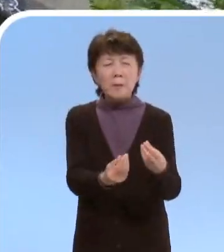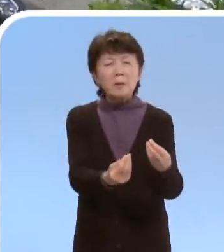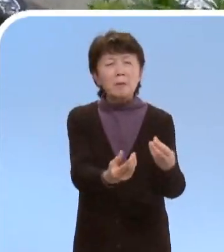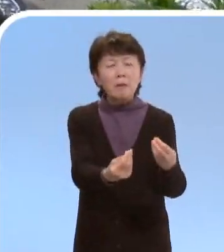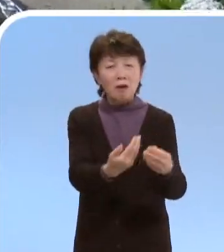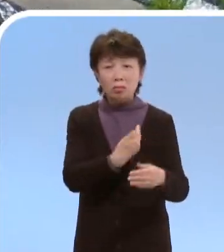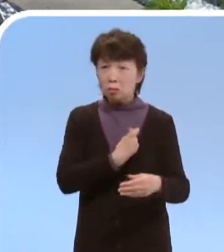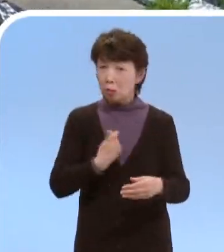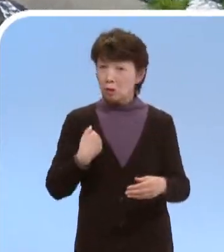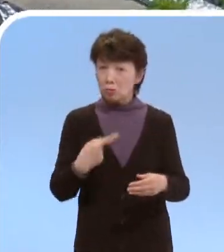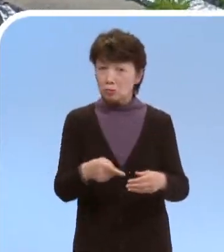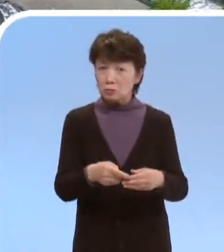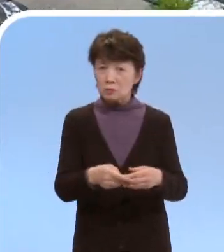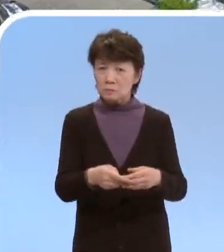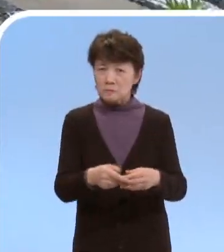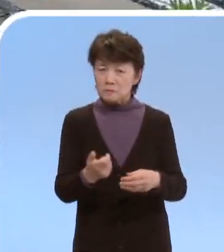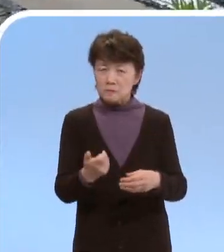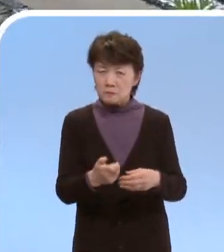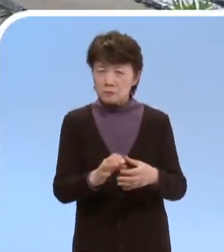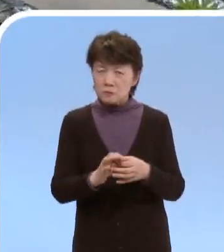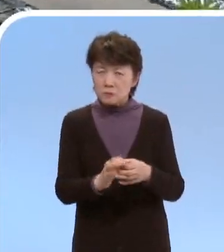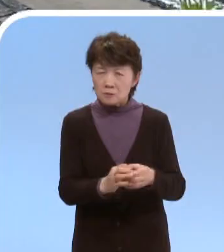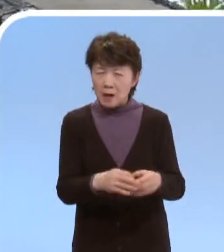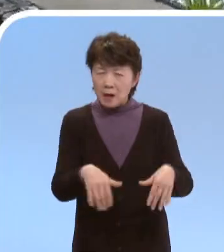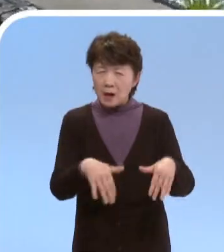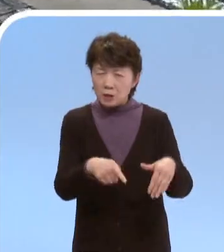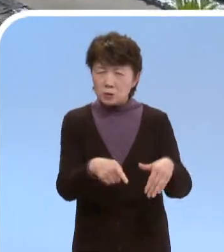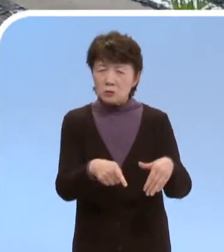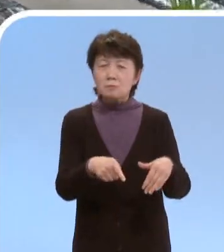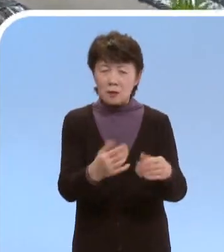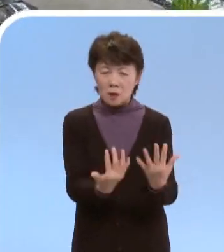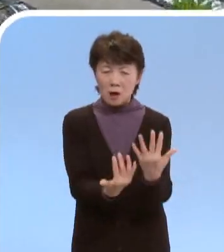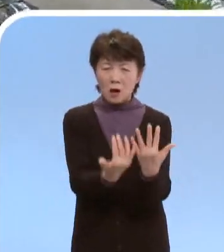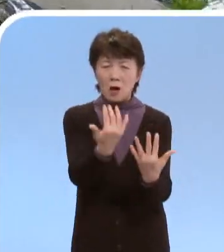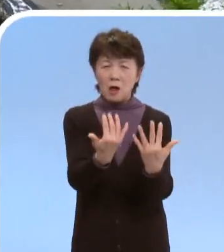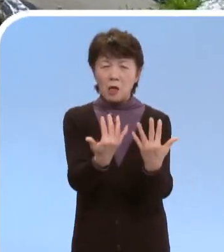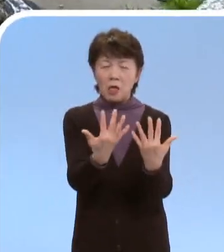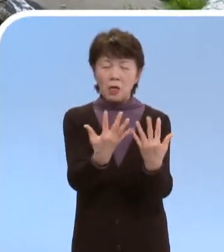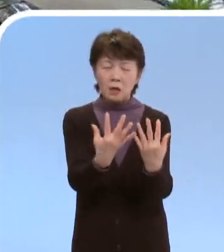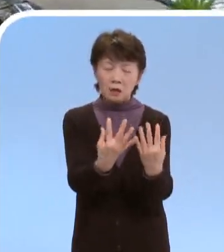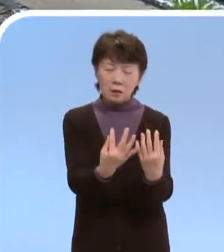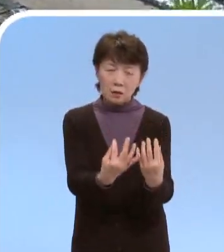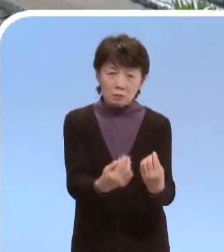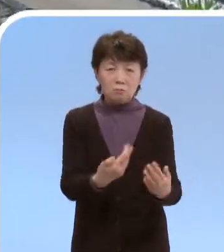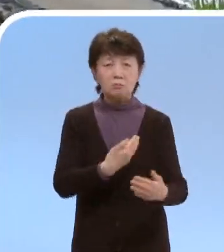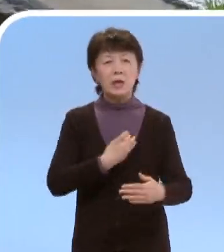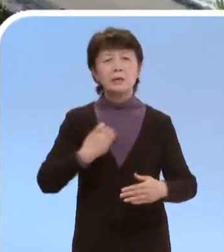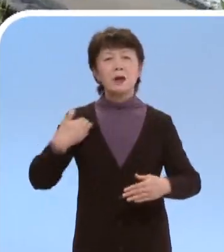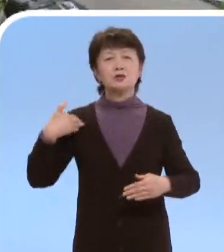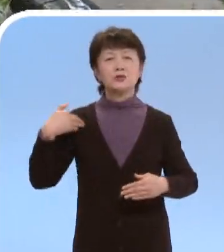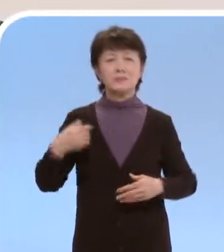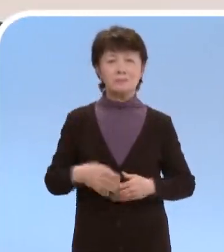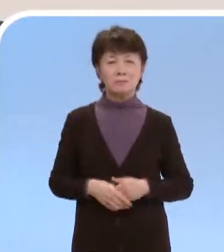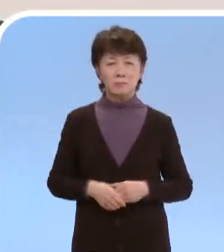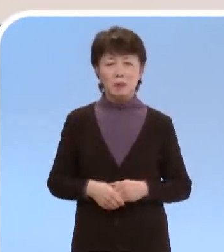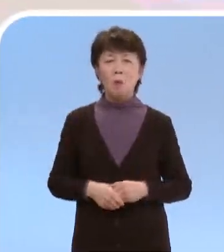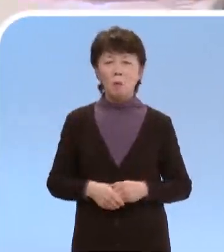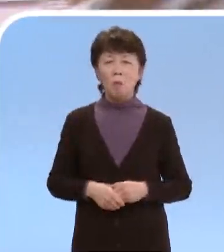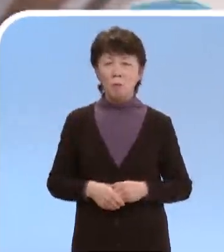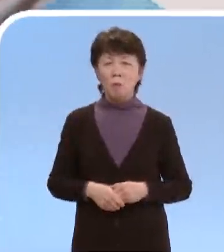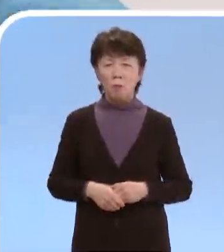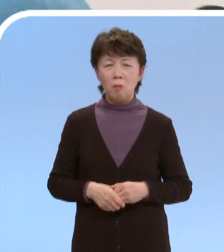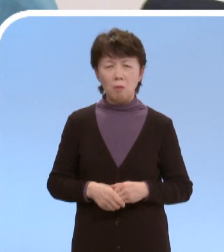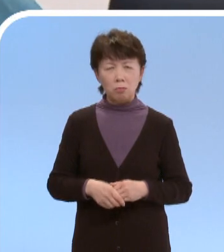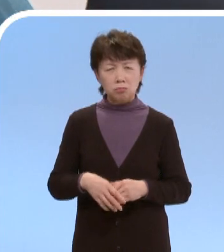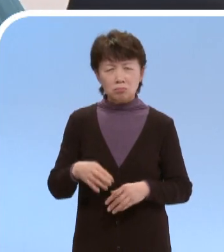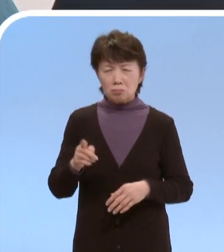くくなる、包み込んであげることでより高温で植物にダメージを与えることができます。 なんかどん